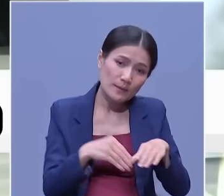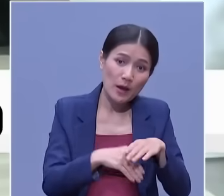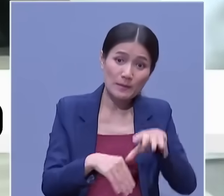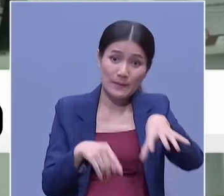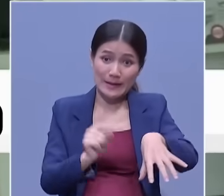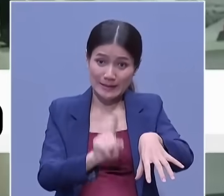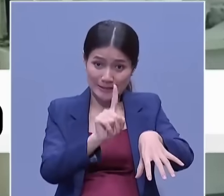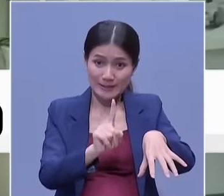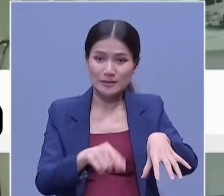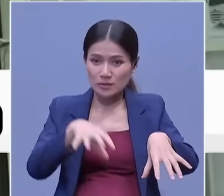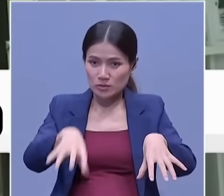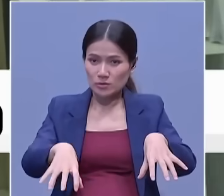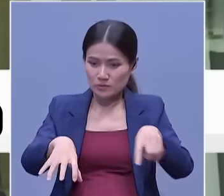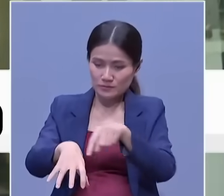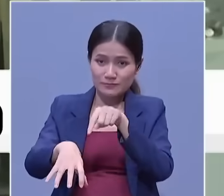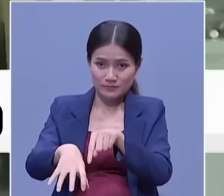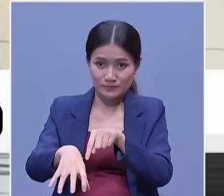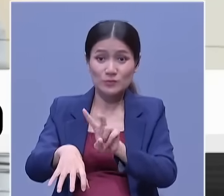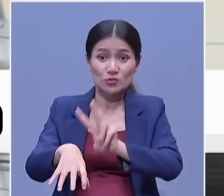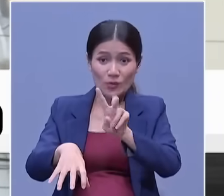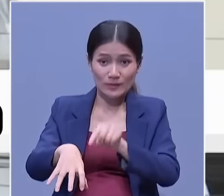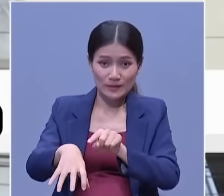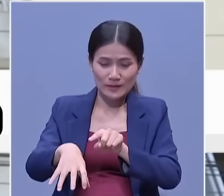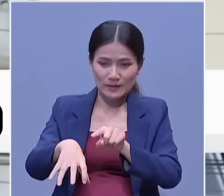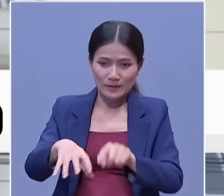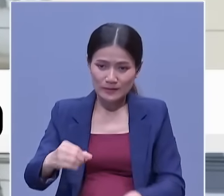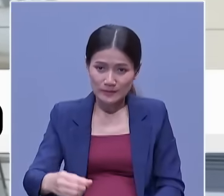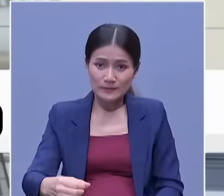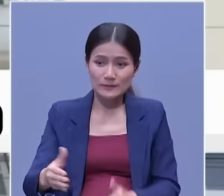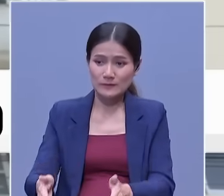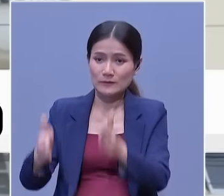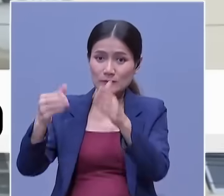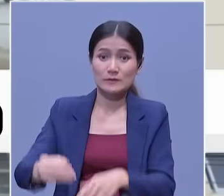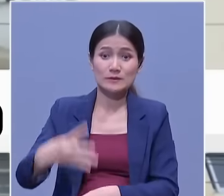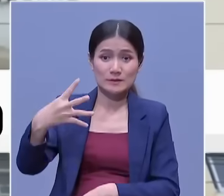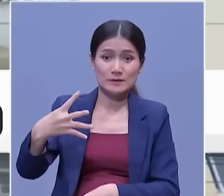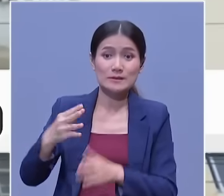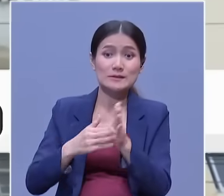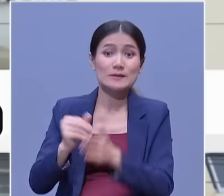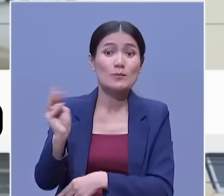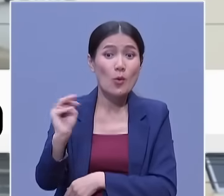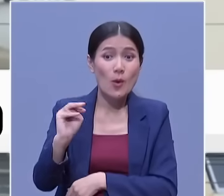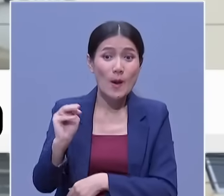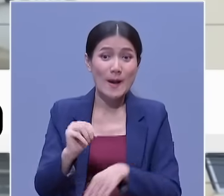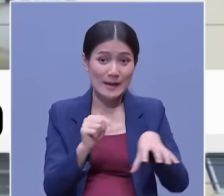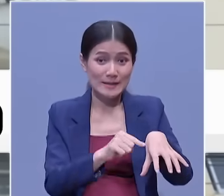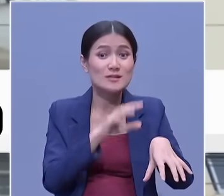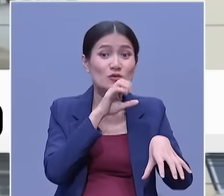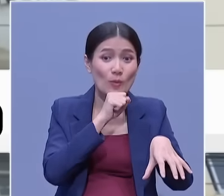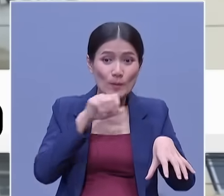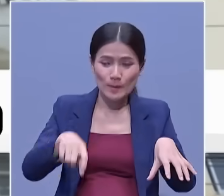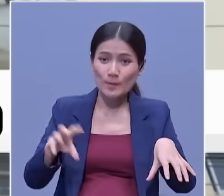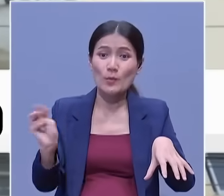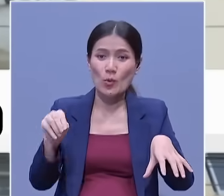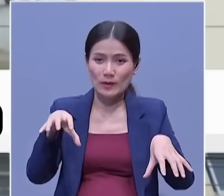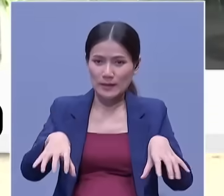กหลังนึงอยู่ห่างกันไม่ถึง100เมตรเป็นอาคาร4ชั้นแต่หลังนี้เป็นสีม่วงตรงจุดนี้ตรวจพบเอกสารสำคัญที่ไป